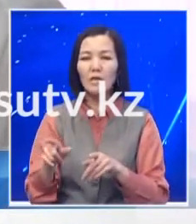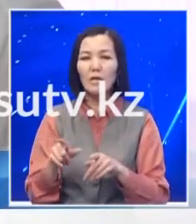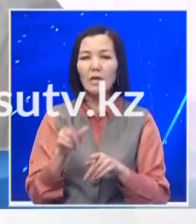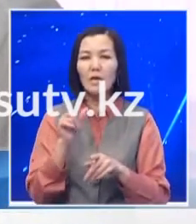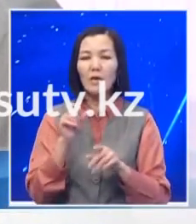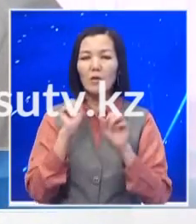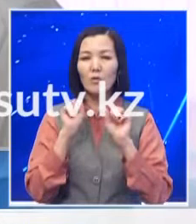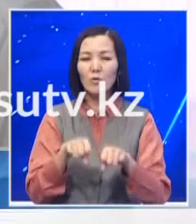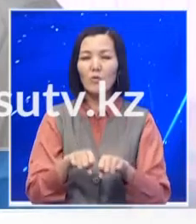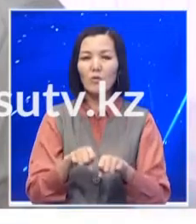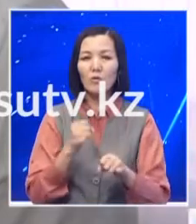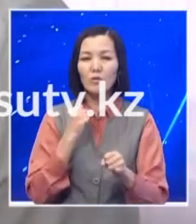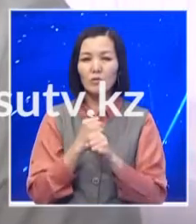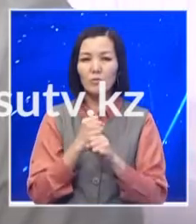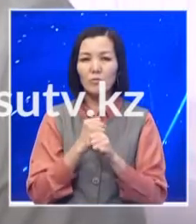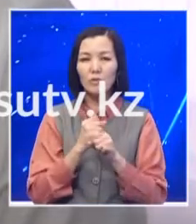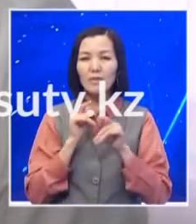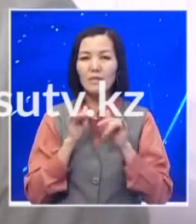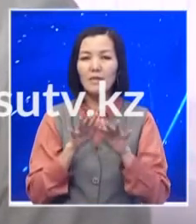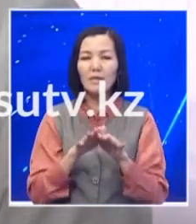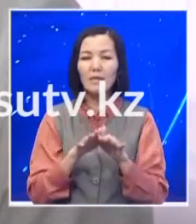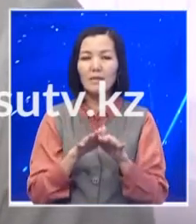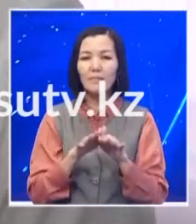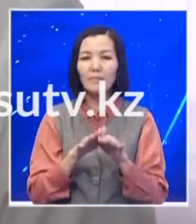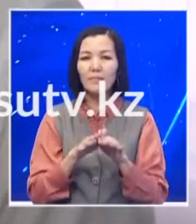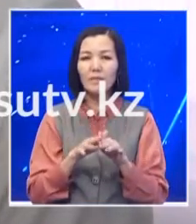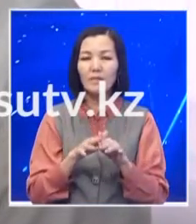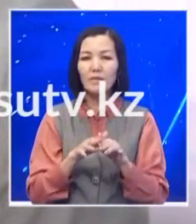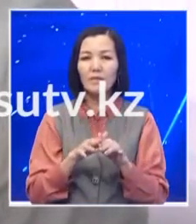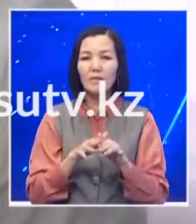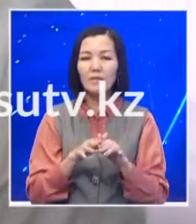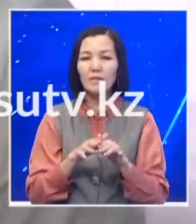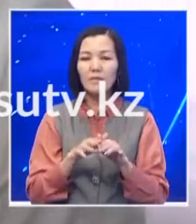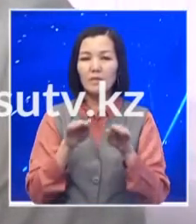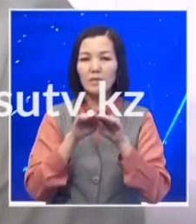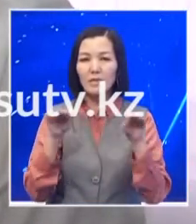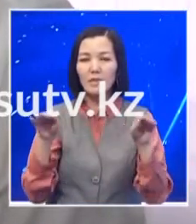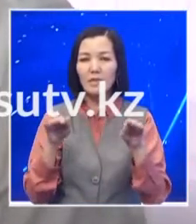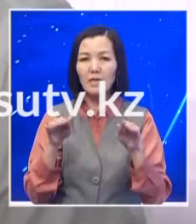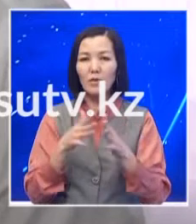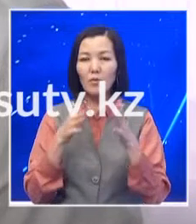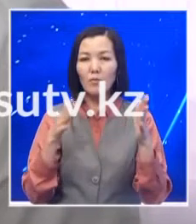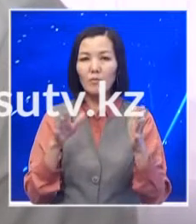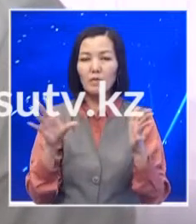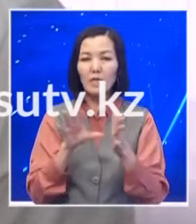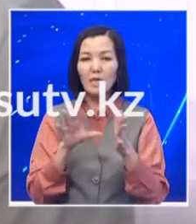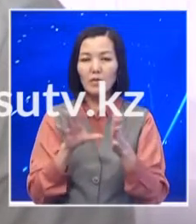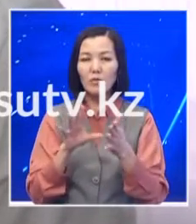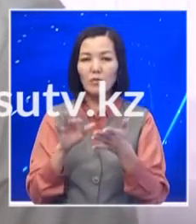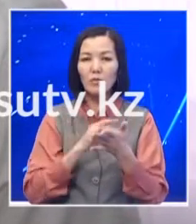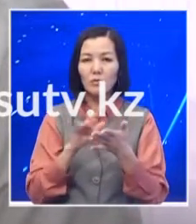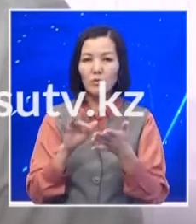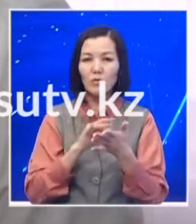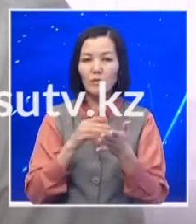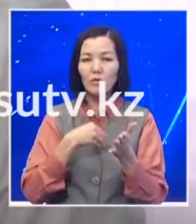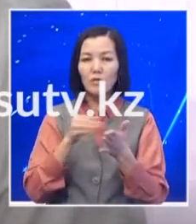құқық айналымын жасаған уақытында, егер айналымы 1000 айлық есеп көрсеткіштен асқан жағдайда электрондық счет фактура